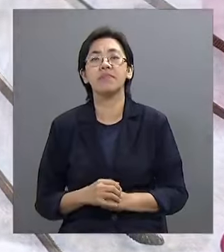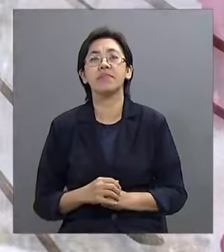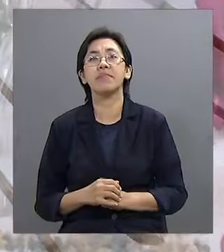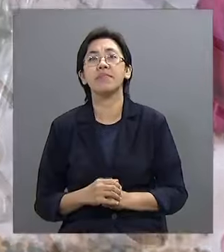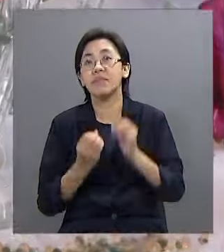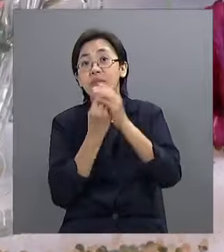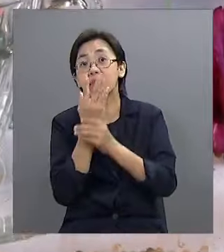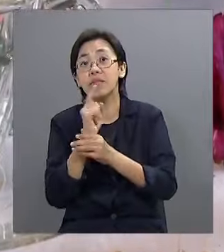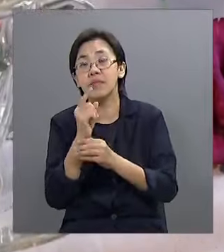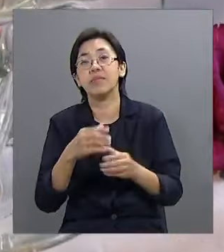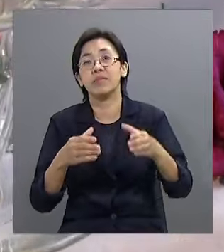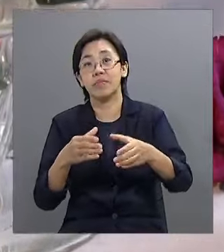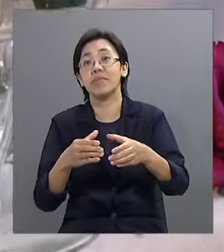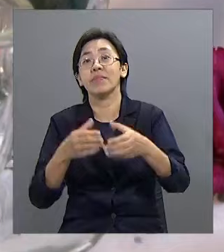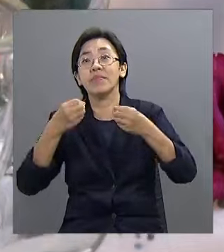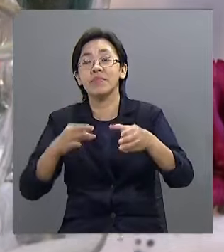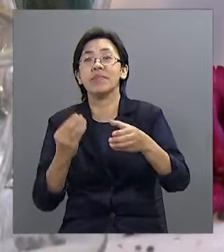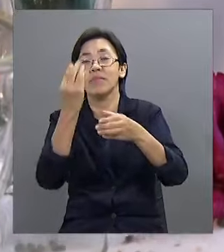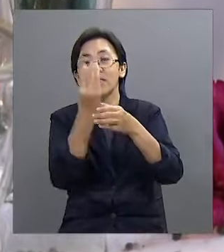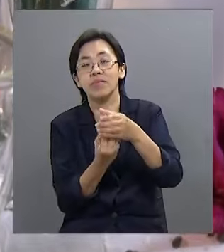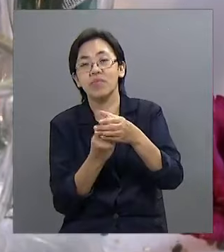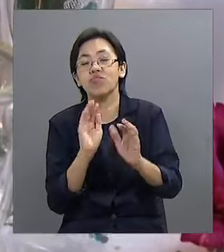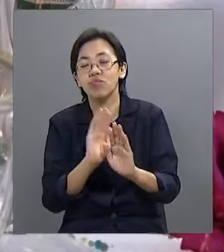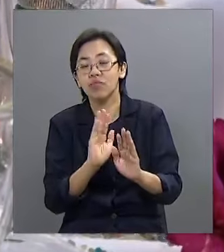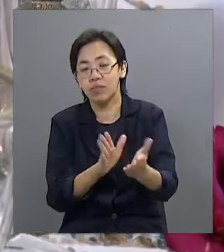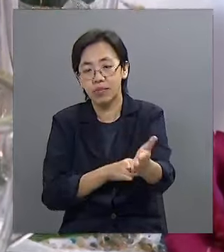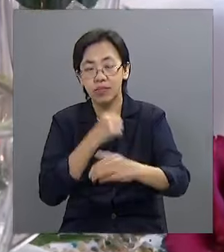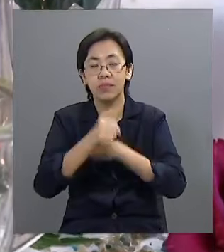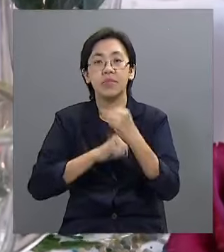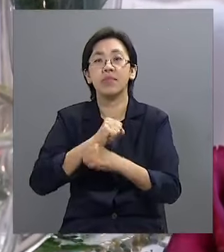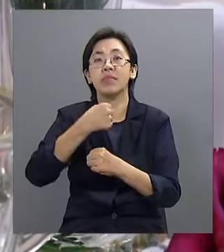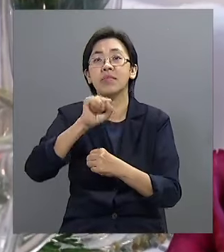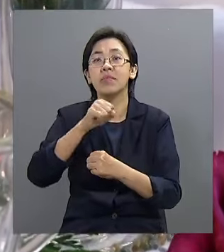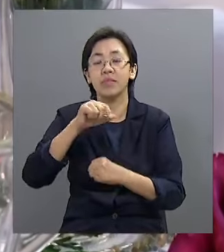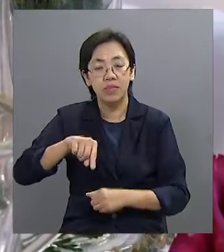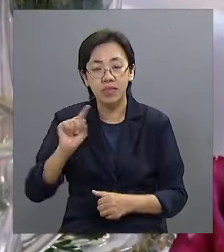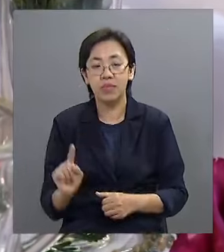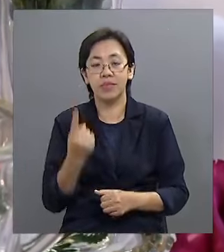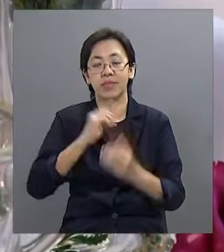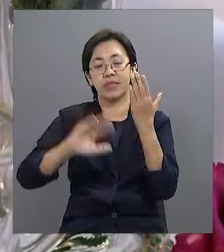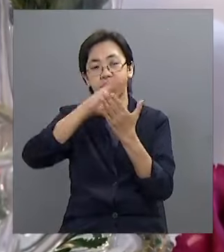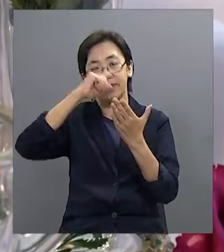แก้วซึ่งจะอยู่ได้นานนับ10 ปี จริงเหรอ เป็นรายแรกและรายเดียวของประเทศไทย เมื่อกี่ปีมาแล้วคะ เมื่อประม